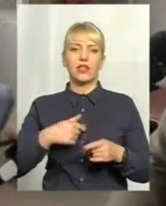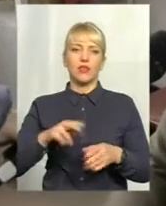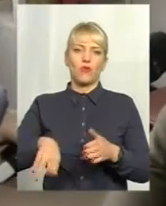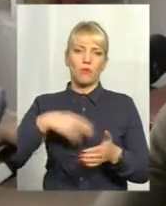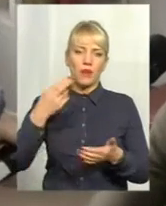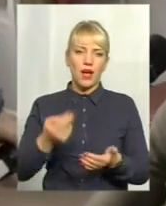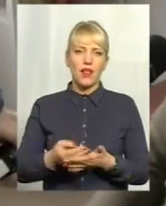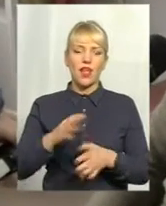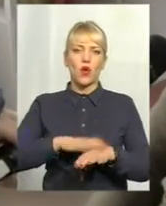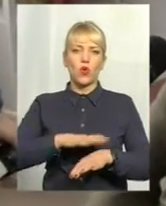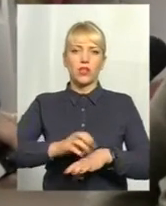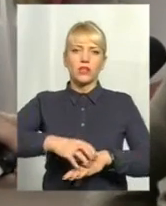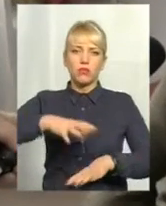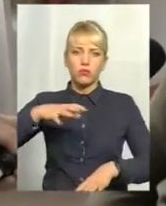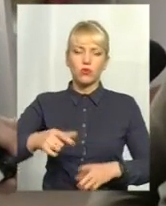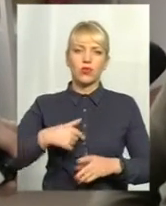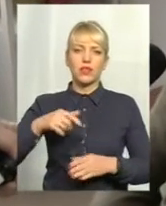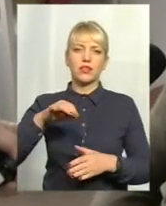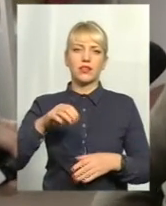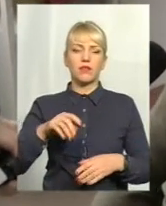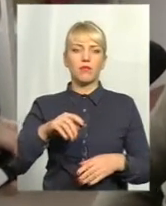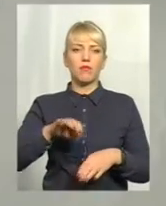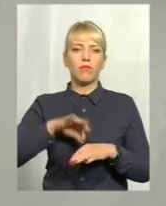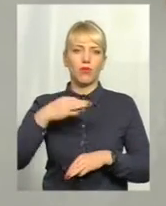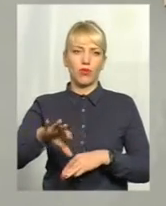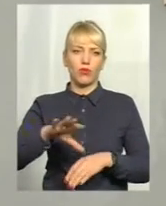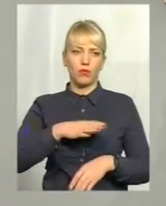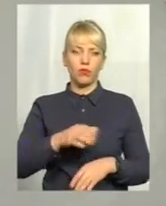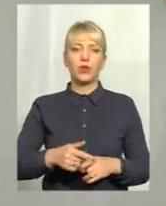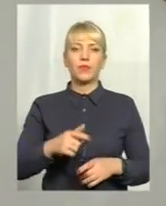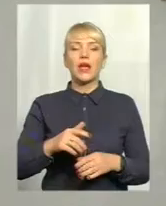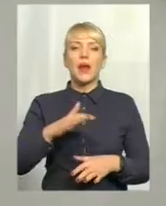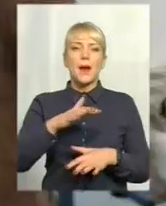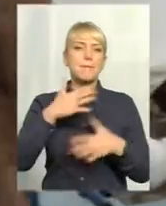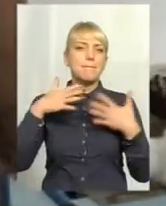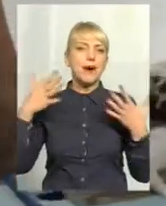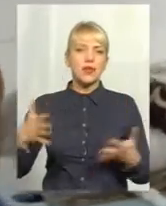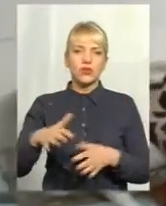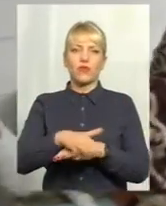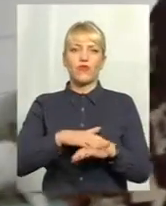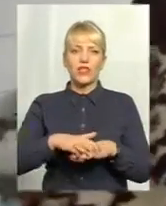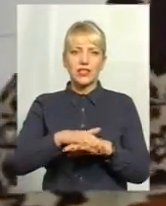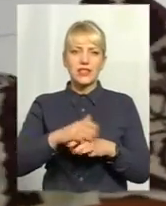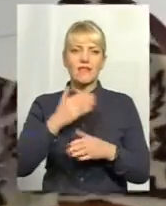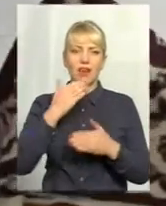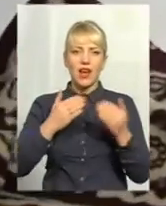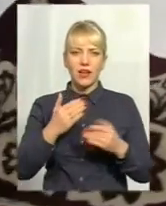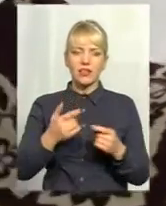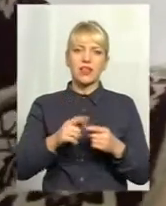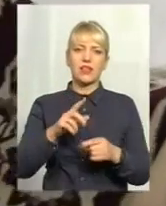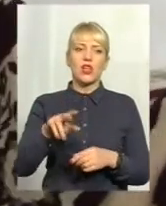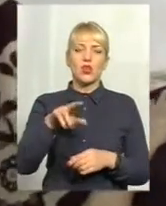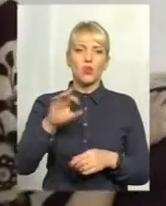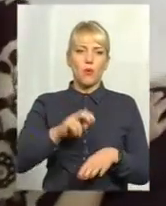і я єлі додому прийшла. Так було больно. Масових звернень до медиків у Хмельницькому наразі немає, каже завідувач